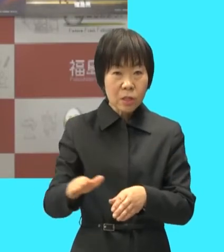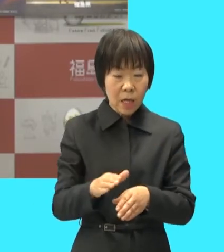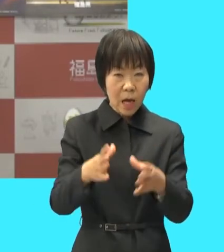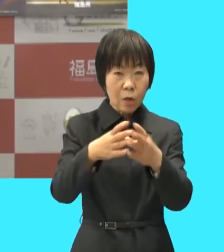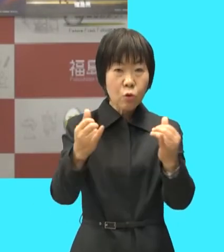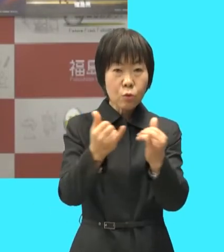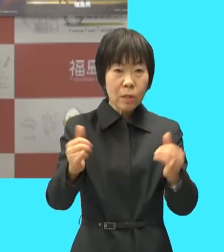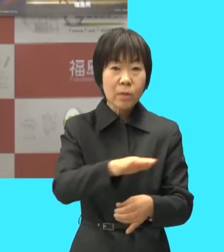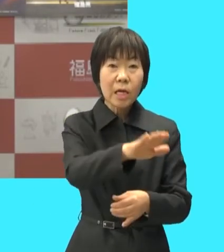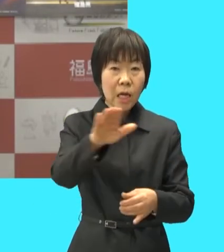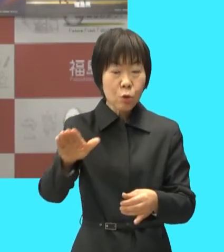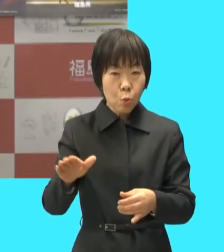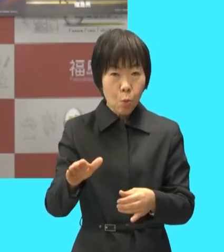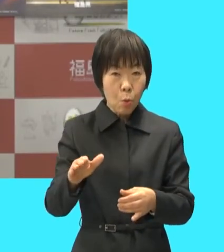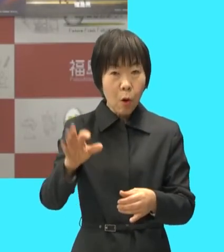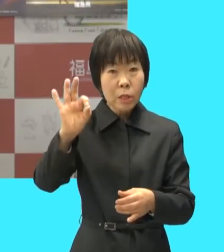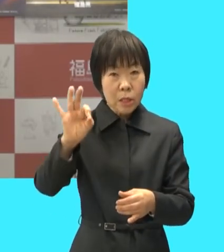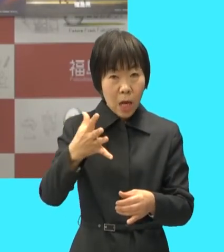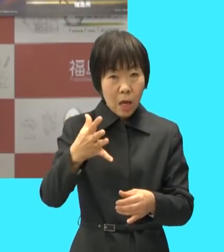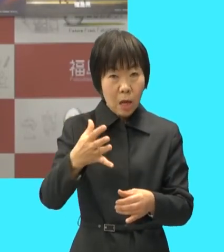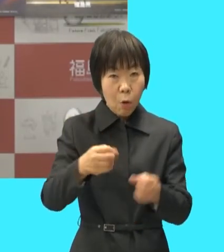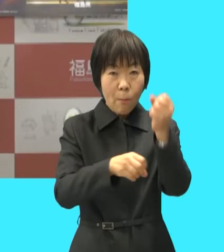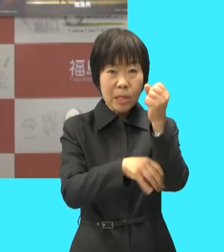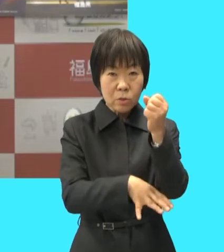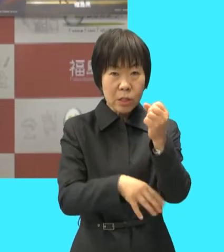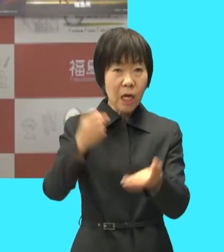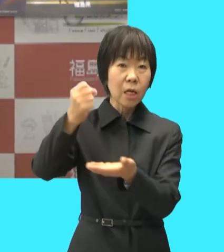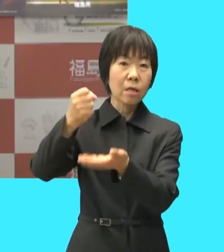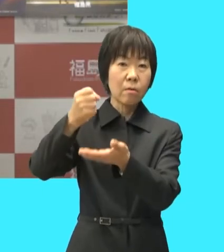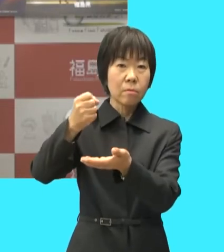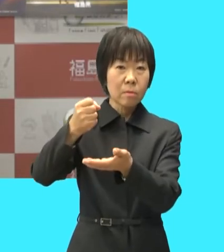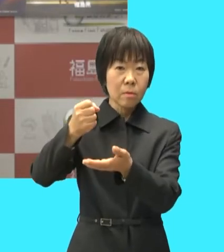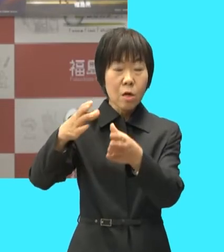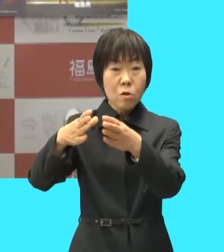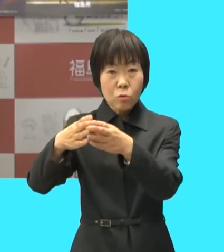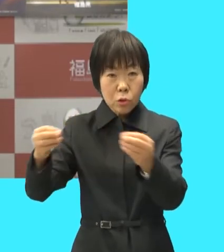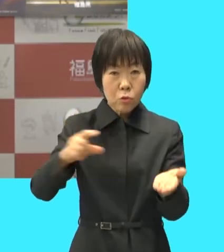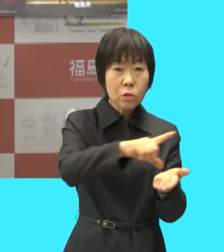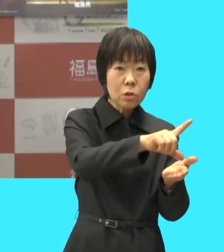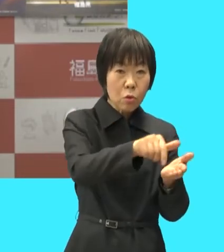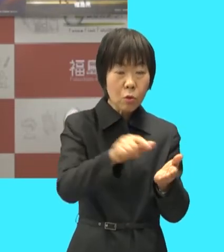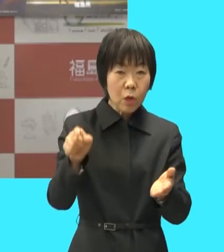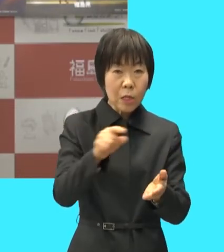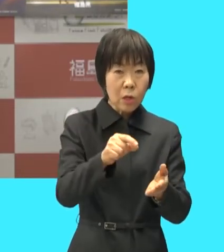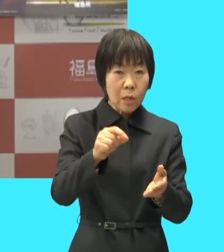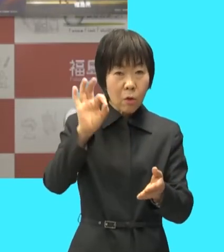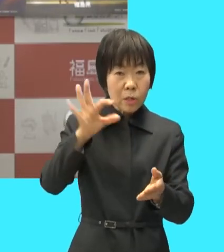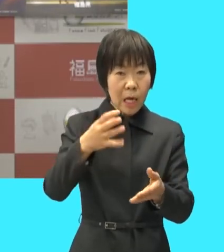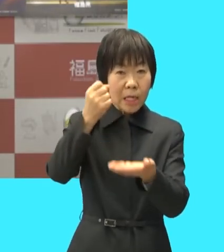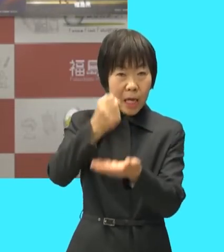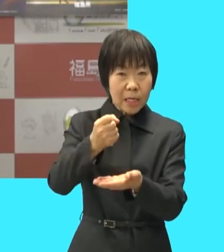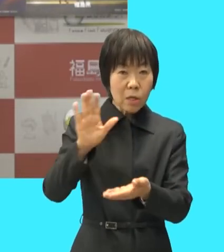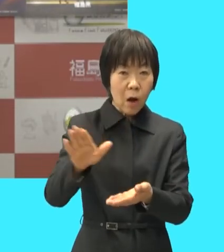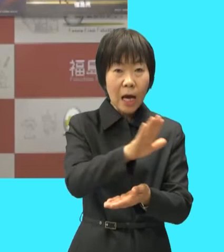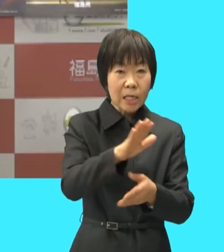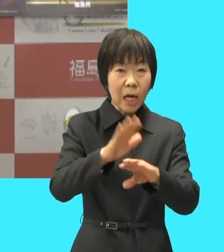の皆さんの納税というものをベースにした財源で、国と地方のそれぞれの税財源のあり方